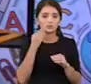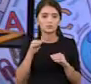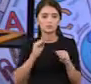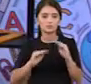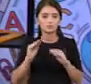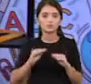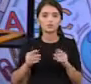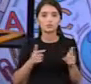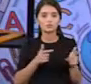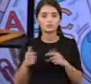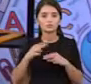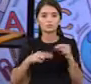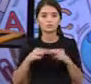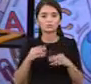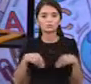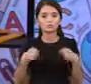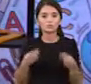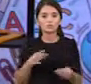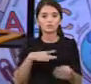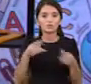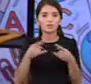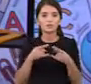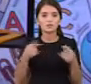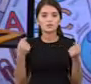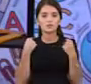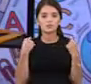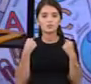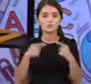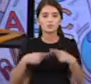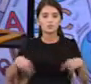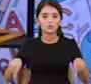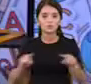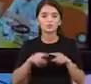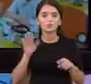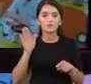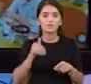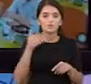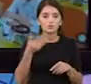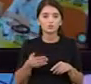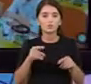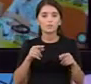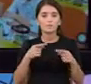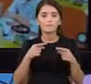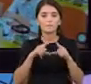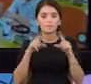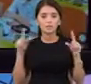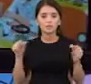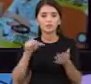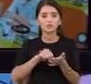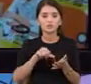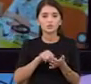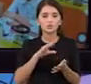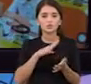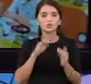jihozlar asosida qurib topshirilgan. Mana ekranda siz sport maydonchasi va mana shu maktabni